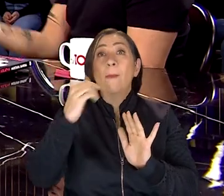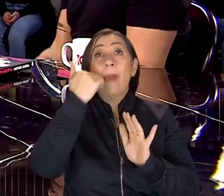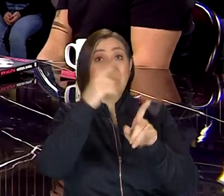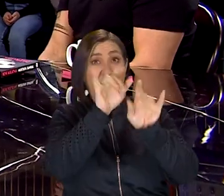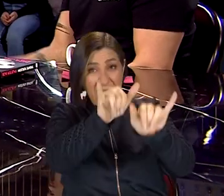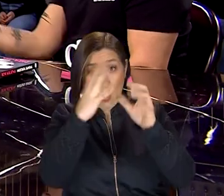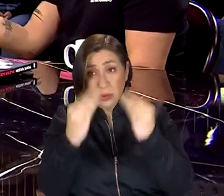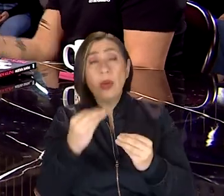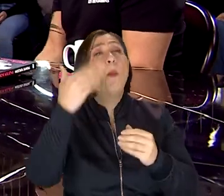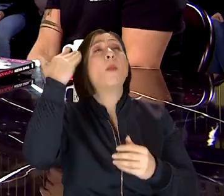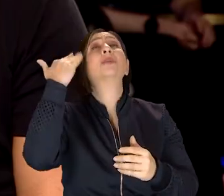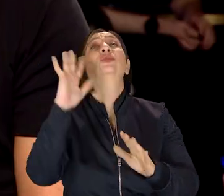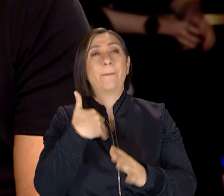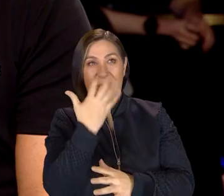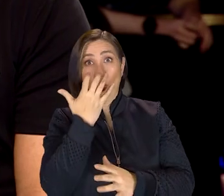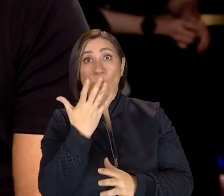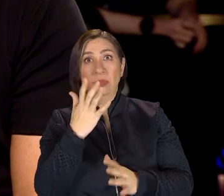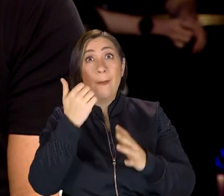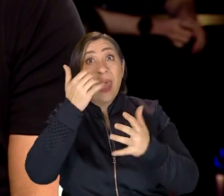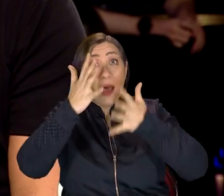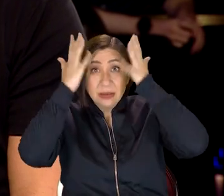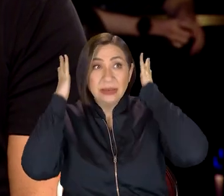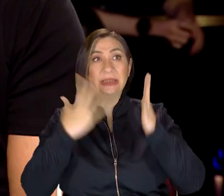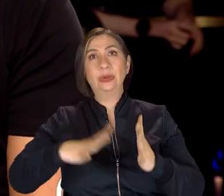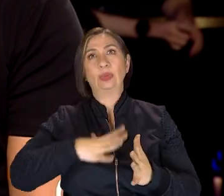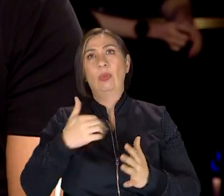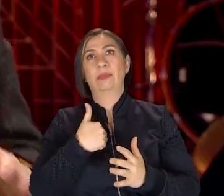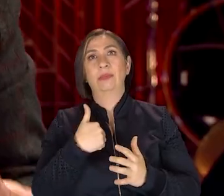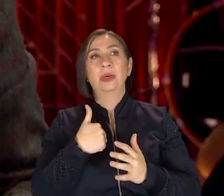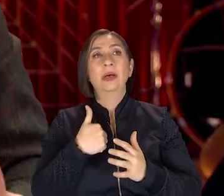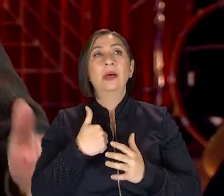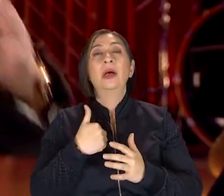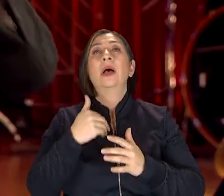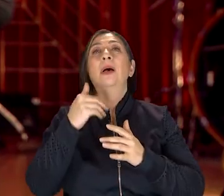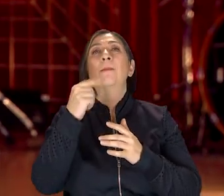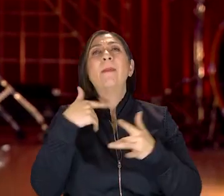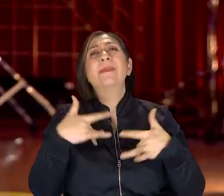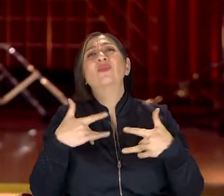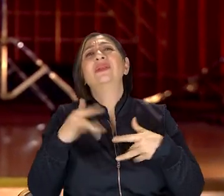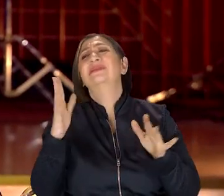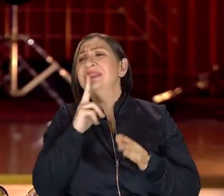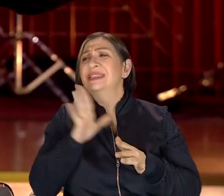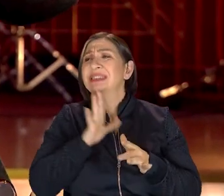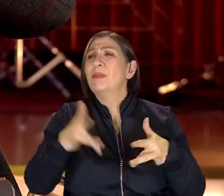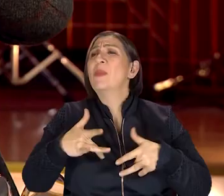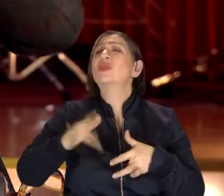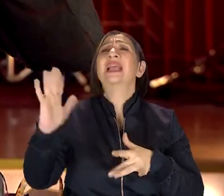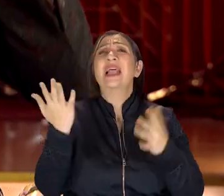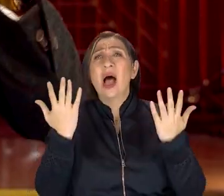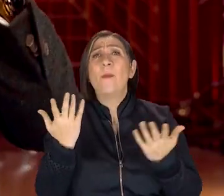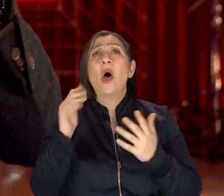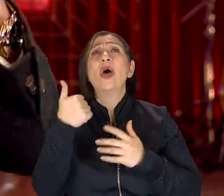beyazlasa boyatmayacağım zaten. O günü bekliyorum sabırsızlıkla. Ciddi mi söylüyorsun? Vallahi billahi. Ben hiç memnun değilim. Yani ben kızım falan memnun değil